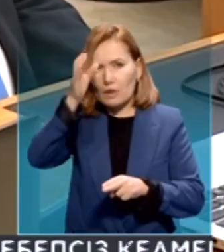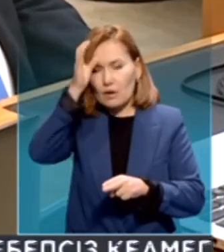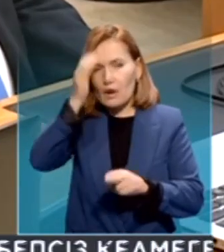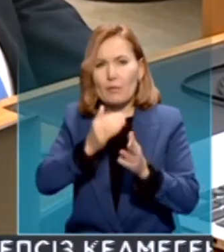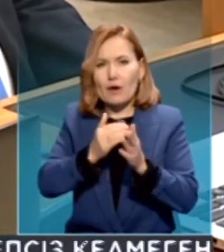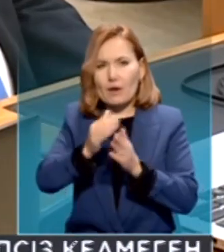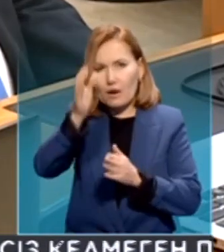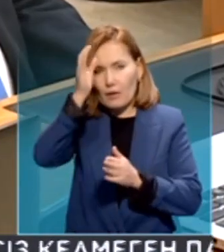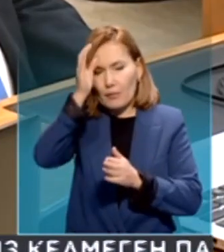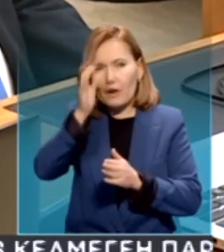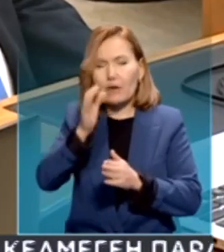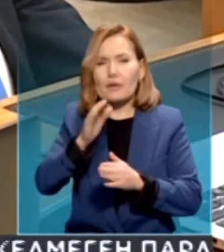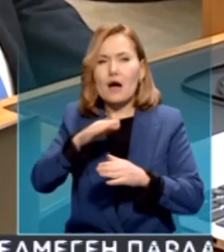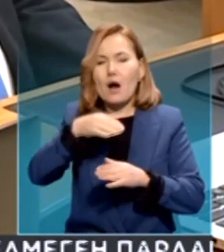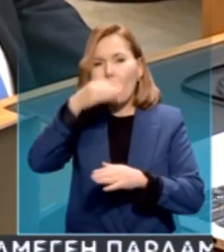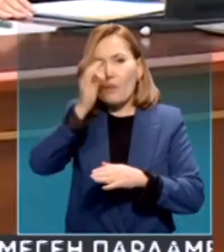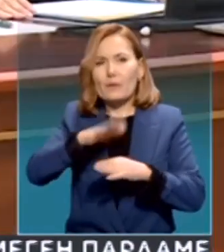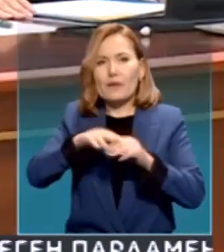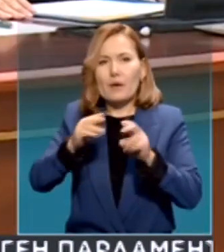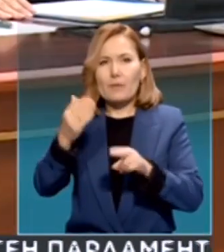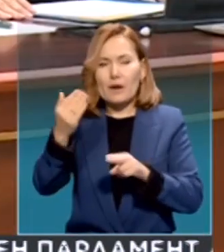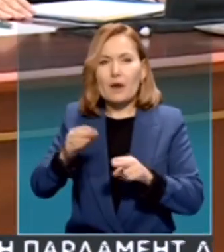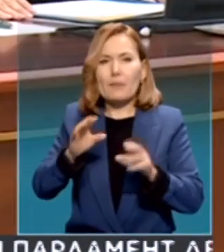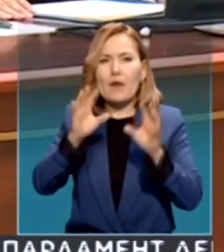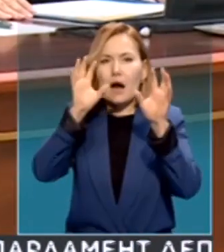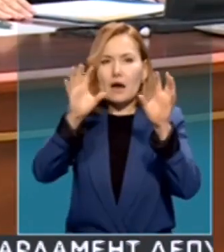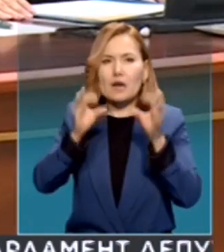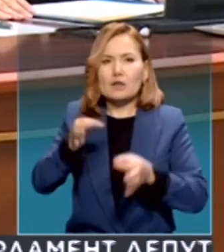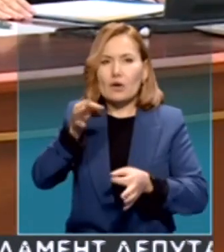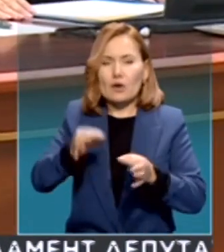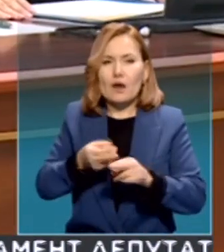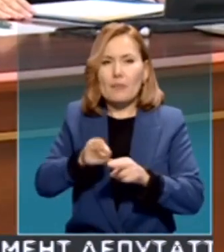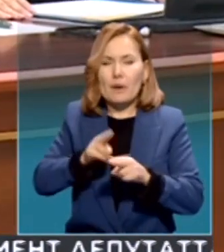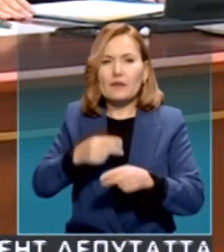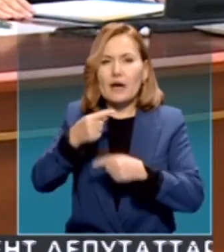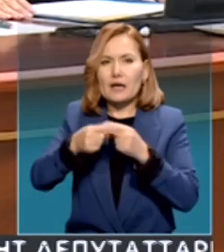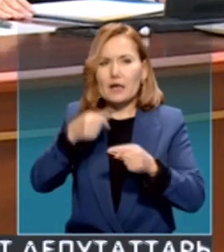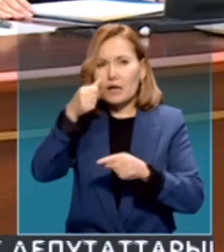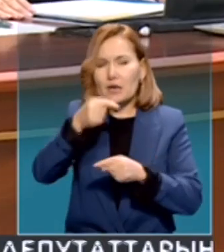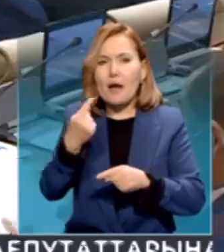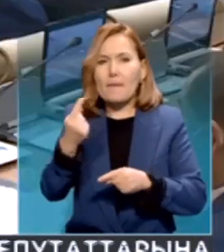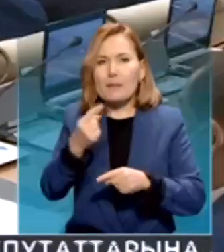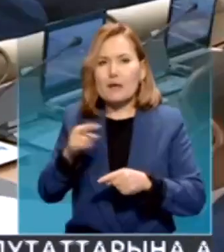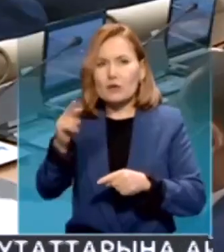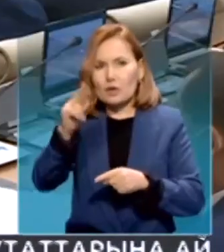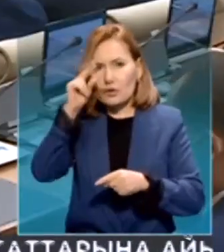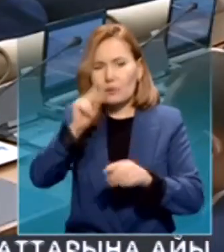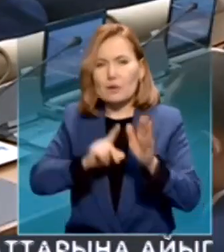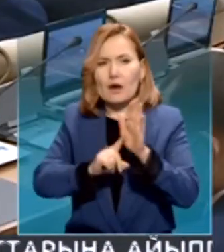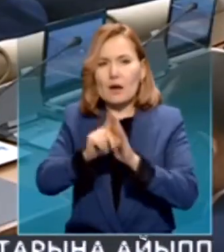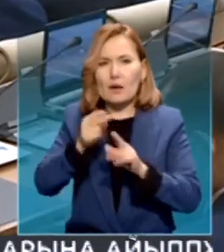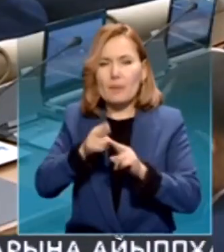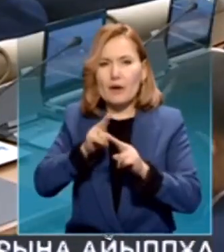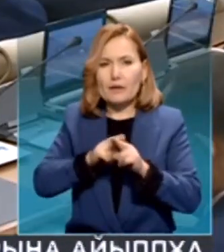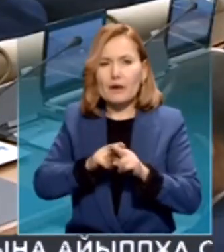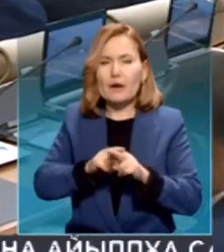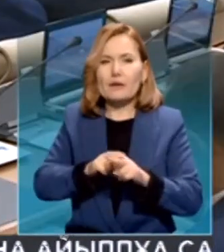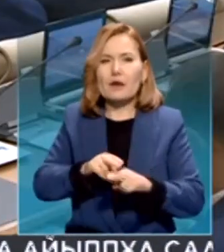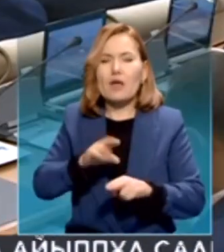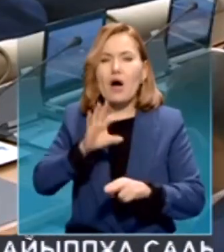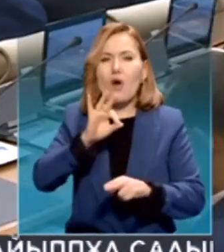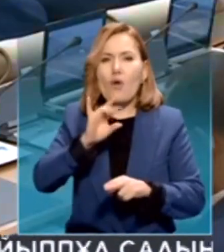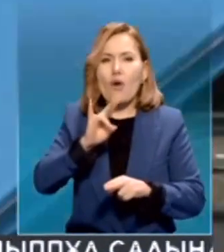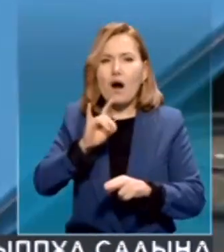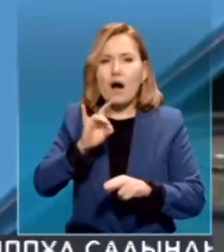білікті тәжірибелі мамандар. Конституциялық сот судьялары келер жылдың 1 қаңтарынан бастап қызметтеріне кіріседі. Еркін Әнуәрұлы